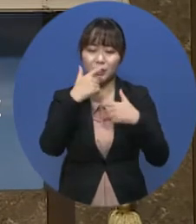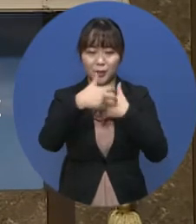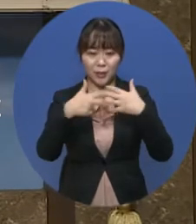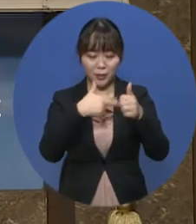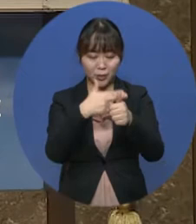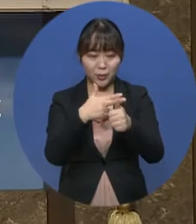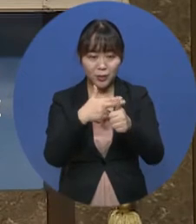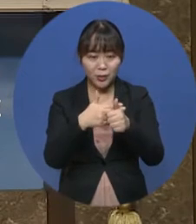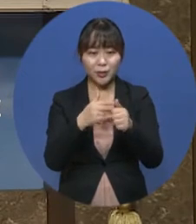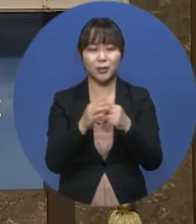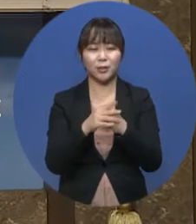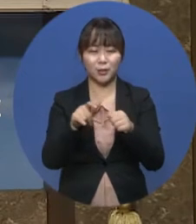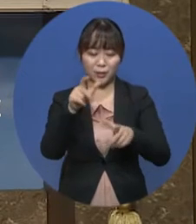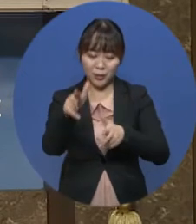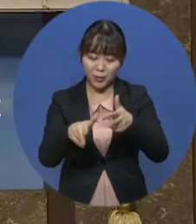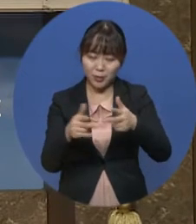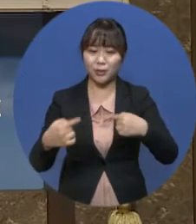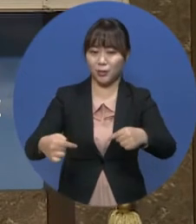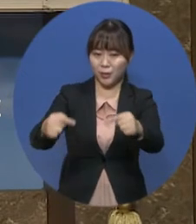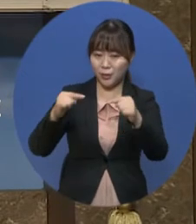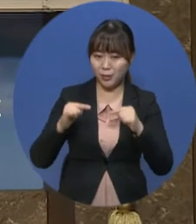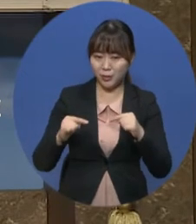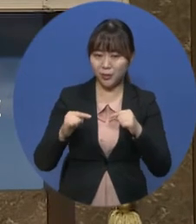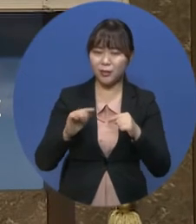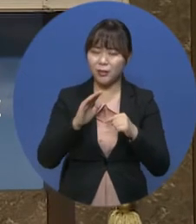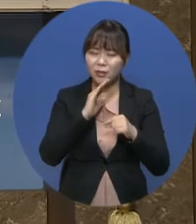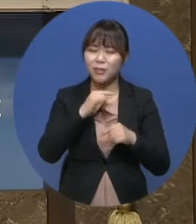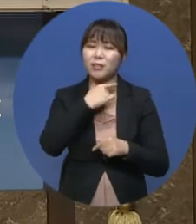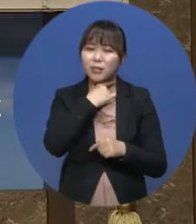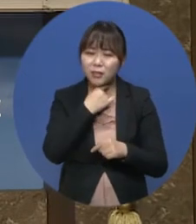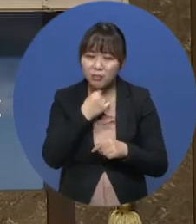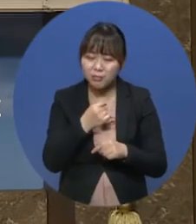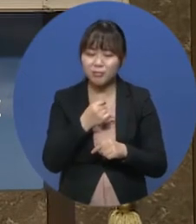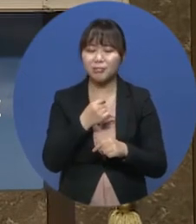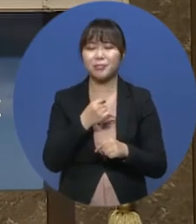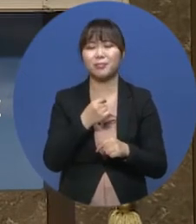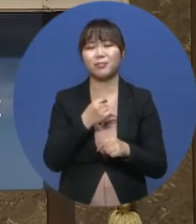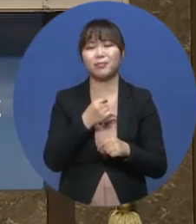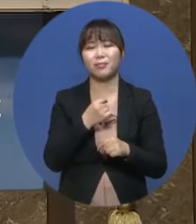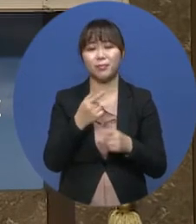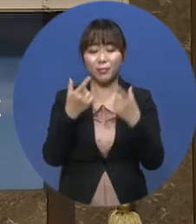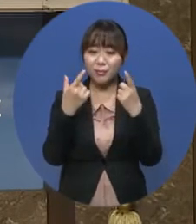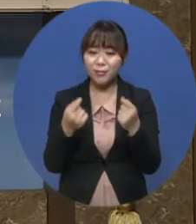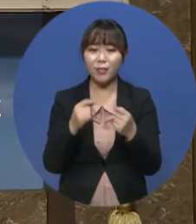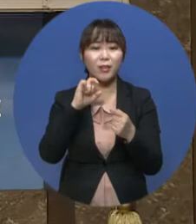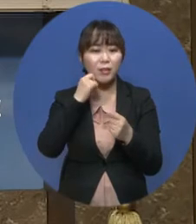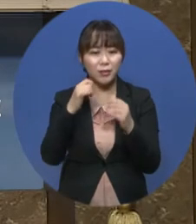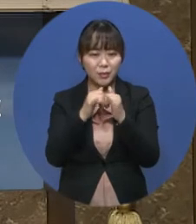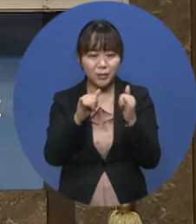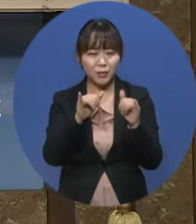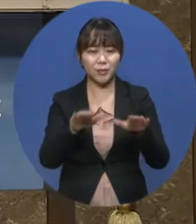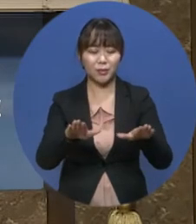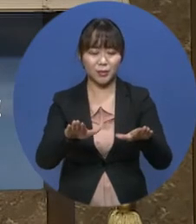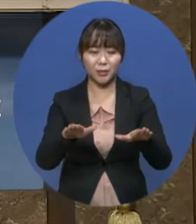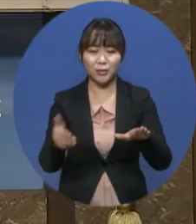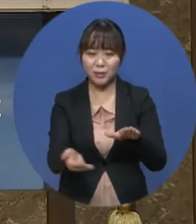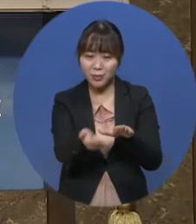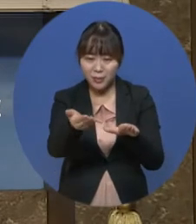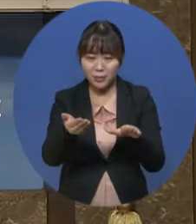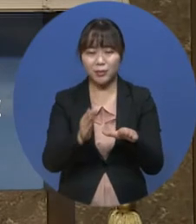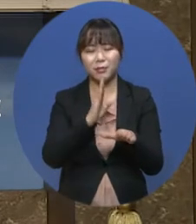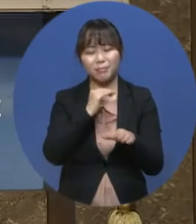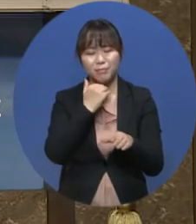선생님들이 이 사업에 참여 하기를 진심으로 원합니다 4 이렇게 어려운 분들이 지금 선생님을